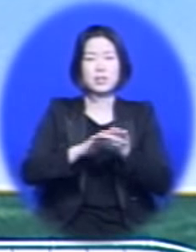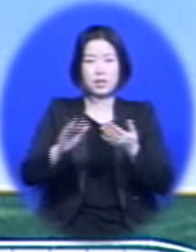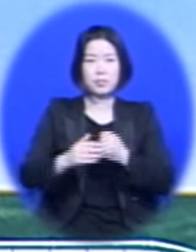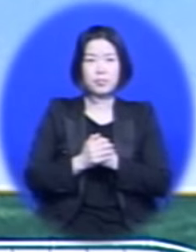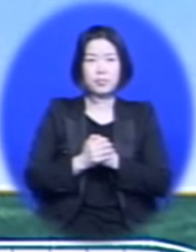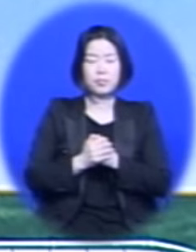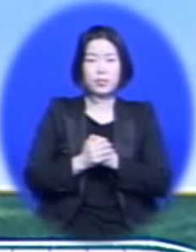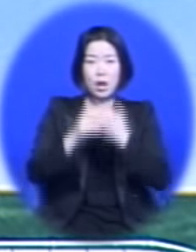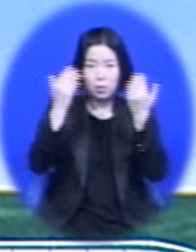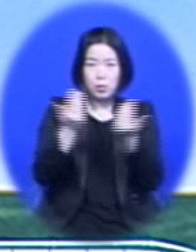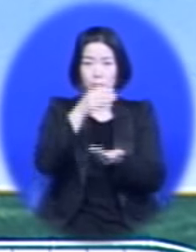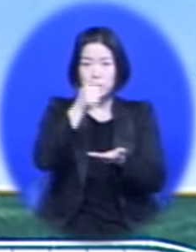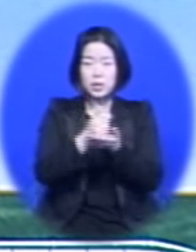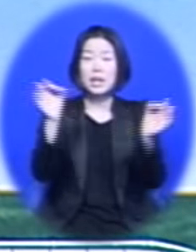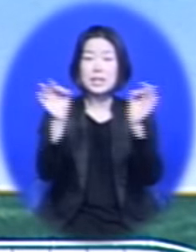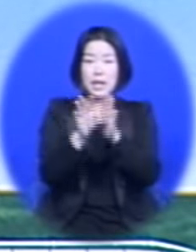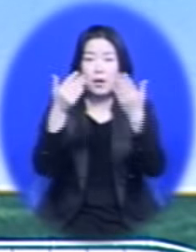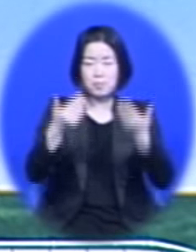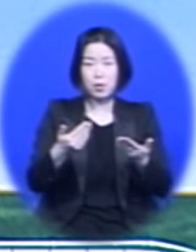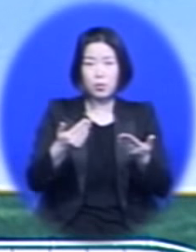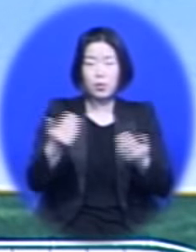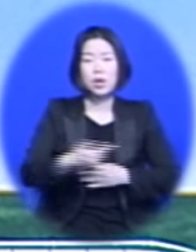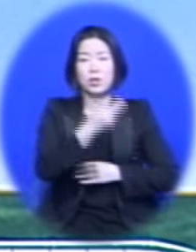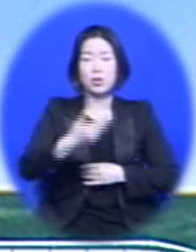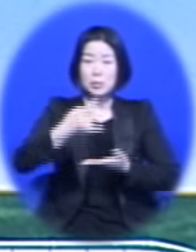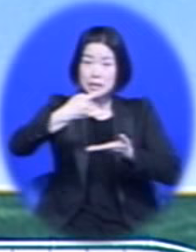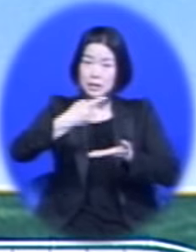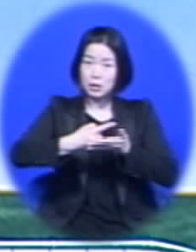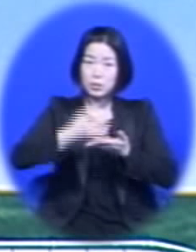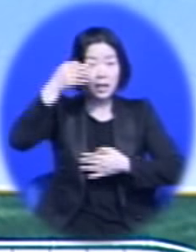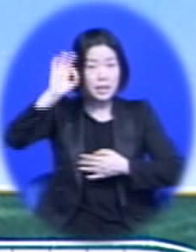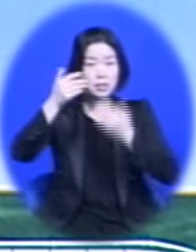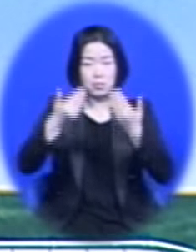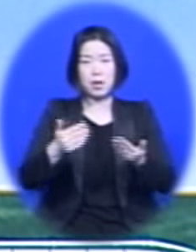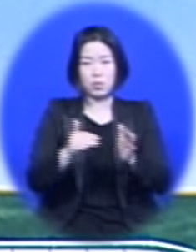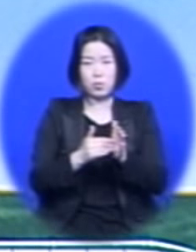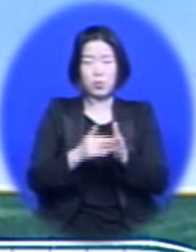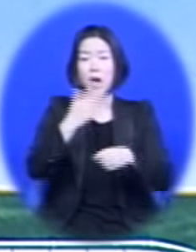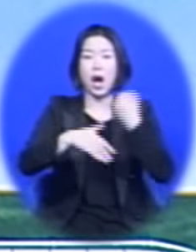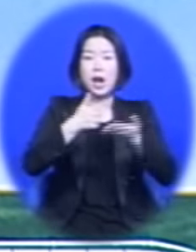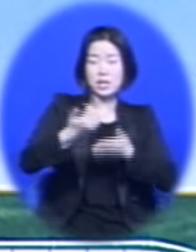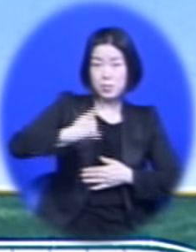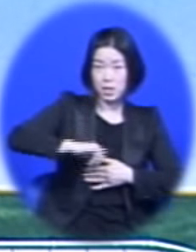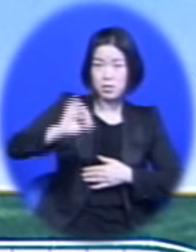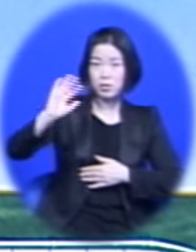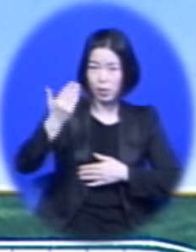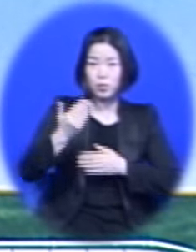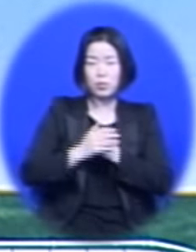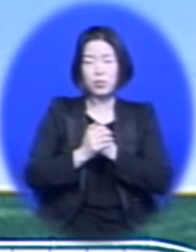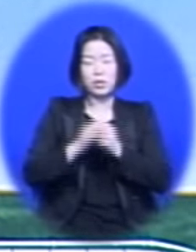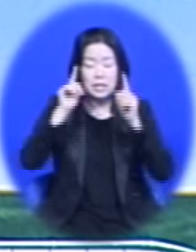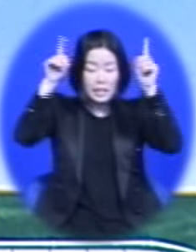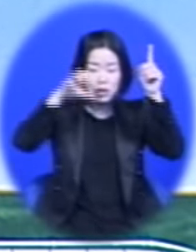여러분 모든 죄가 사함을 받고 그리고 여러분이 의롭다고 인정받고 하나님의 자녀가 되고